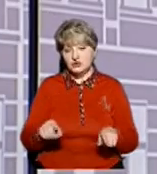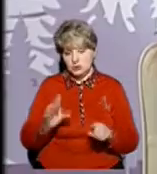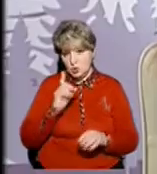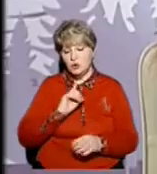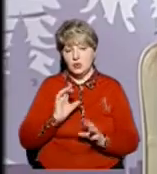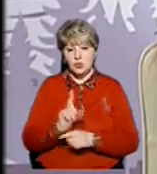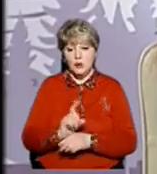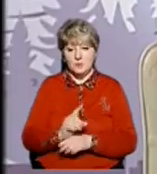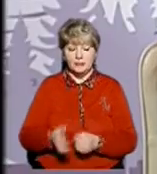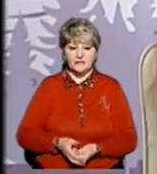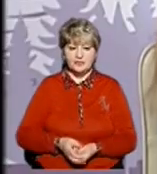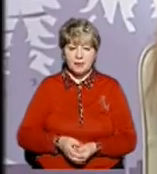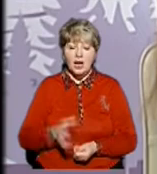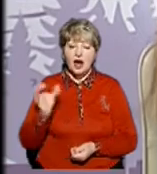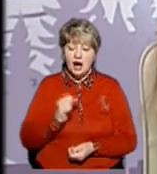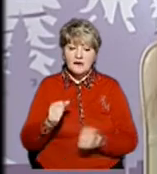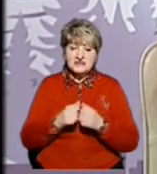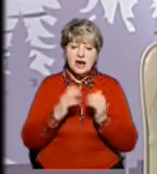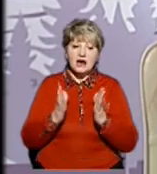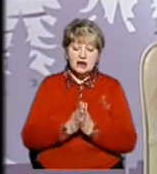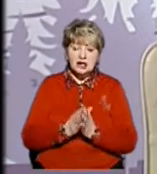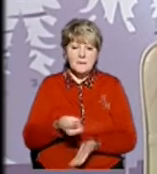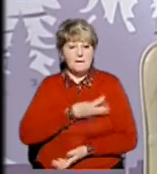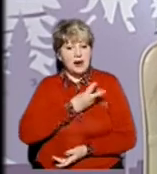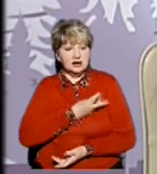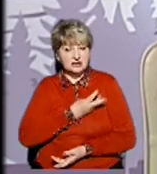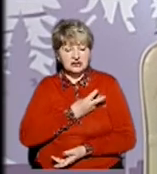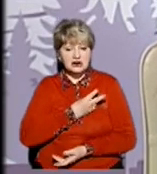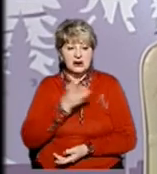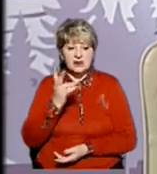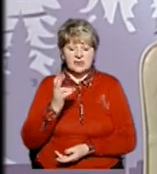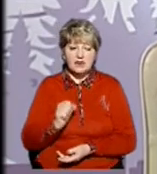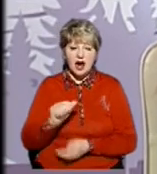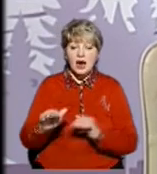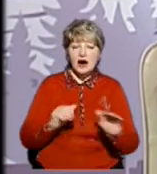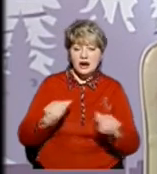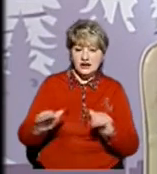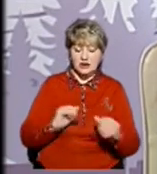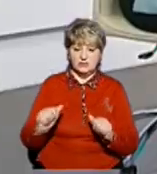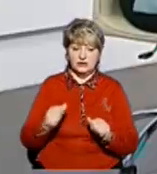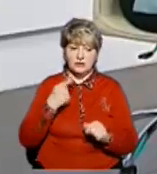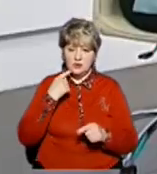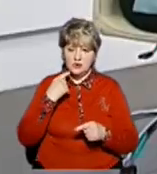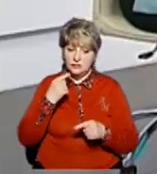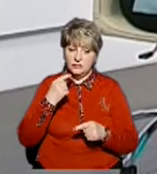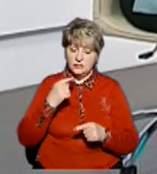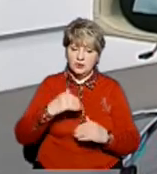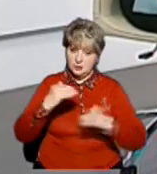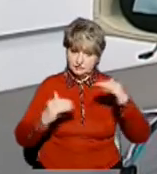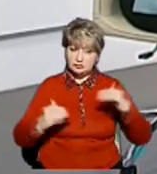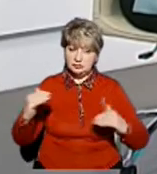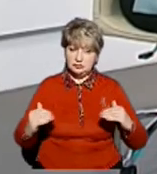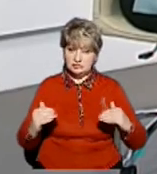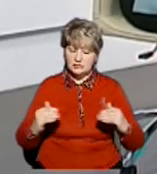політика. Взагалі, потік бажаючих на оренду житла за останній час, він якось змінювався, чи він стабільно там високий, низький, середній?